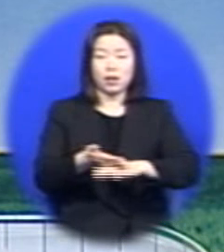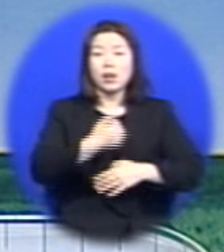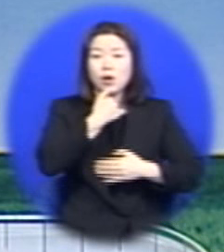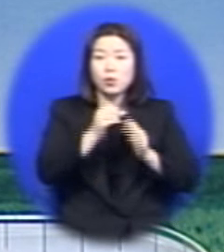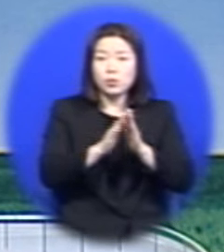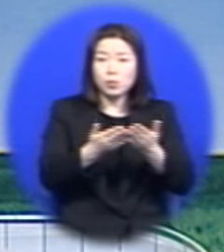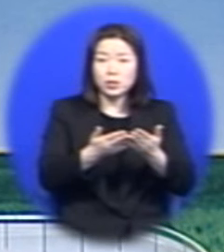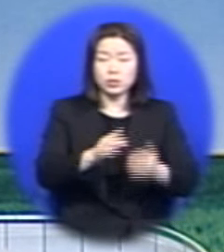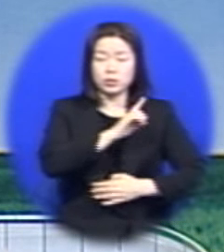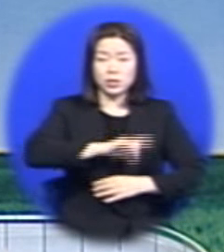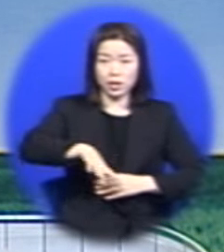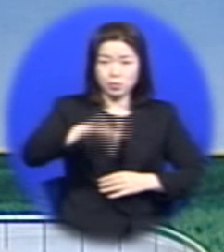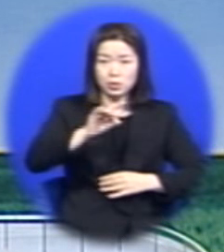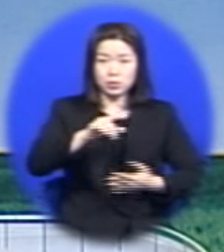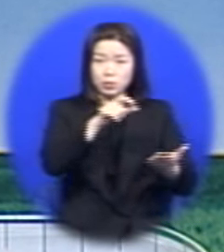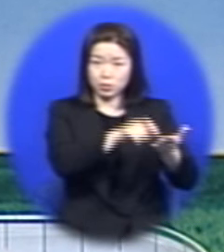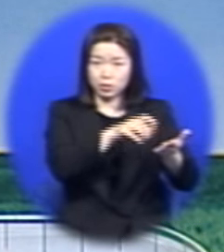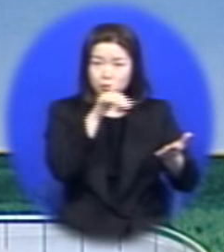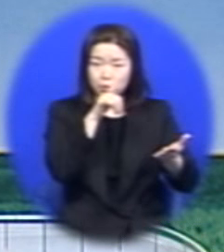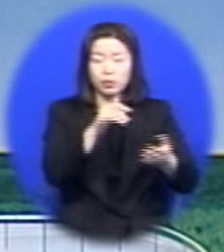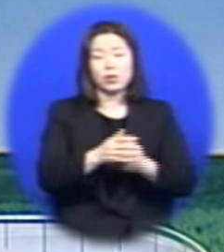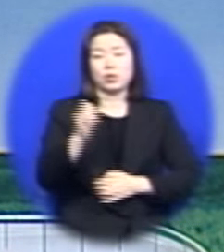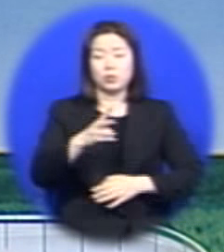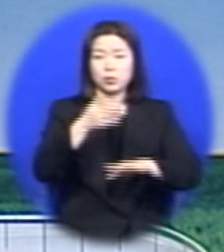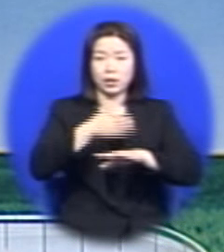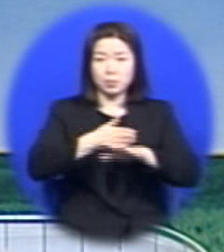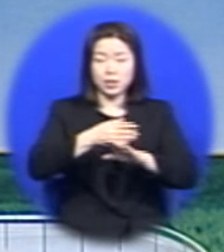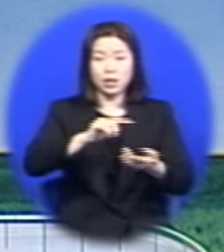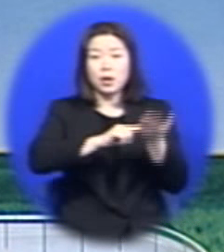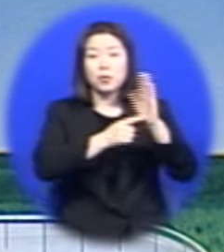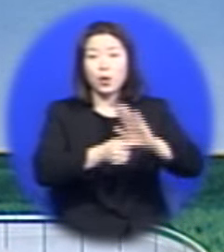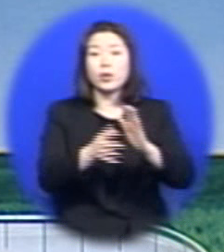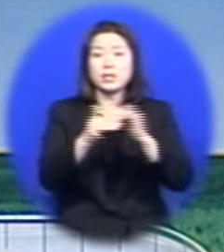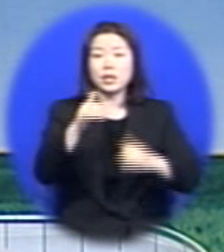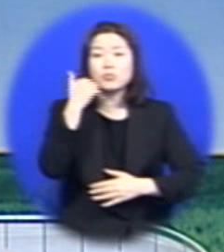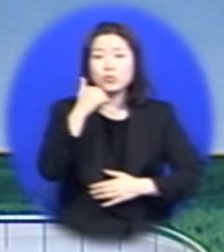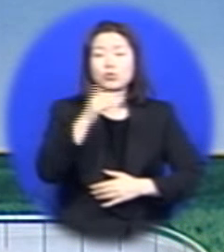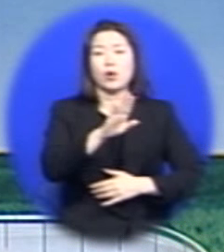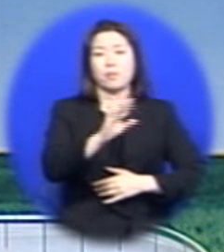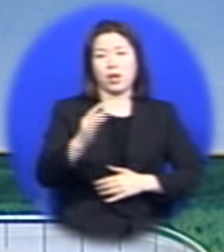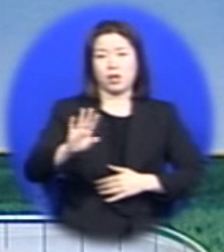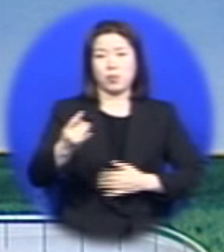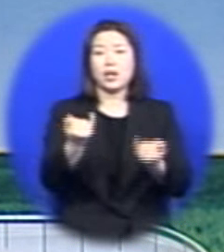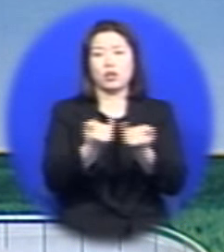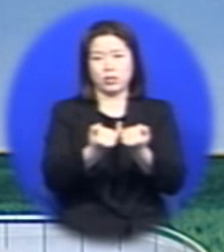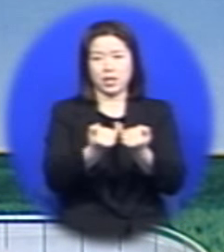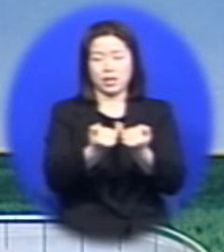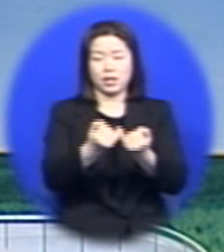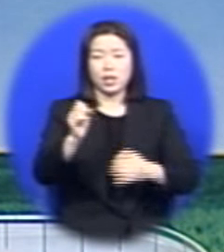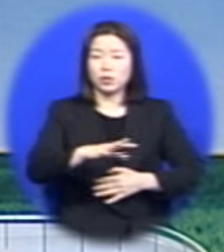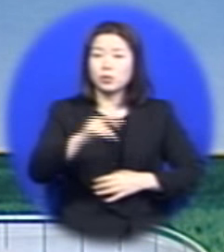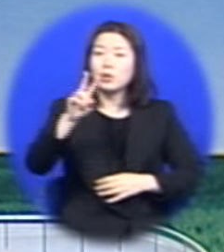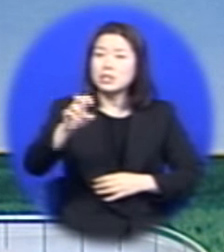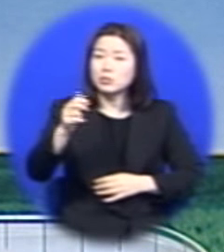로마서에서 가장 먼저 언급되고 그리고 감사를 표현한 사람이 여자였습니다. 그리고